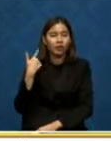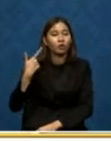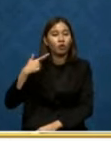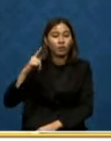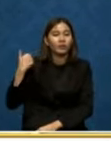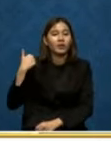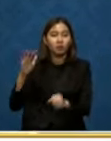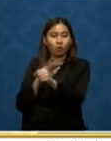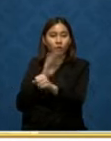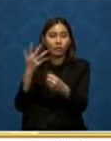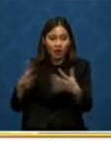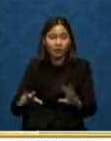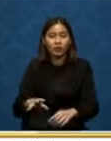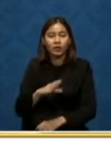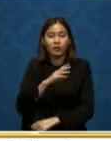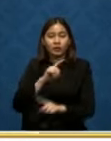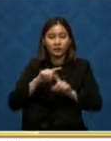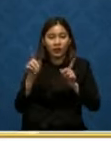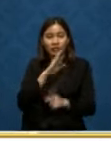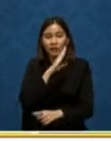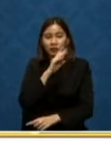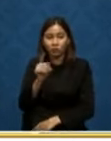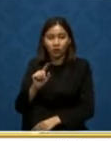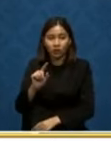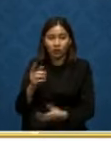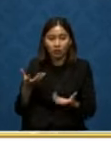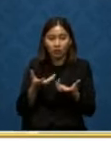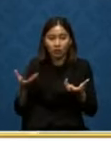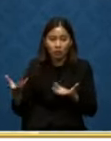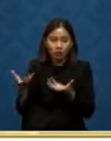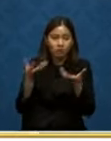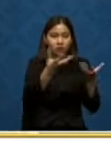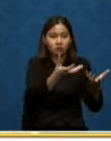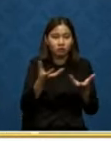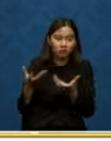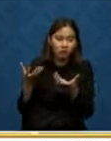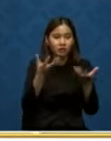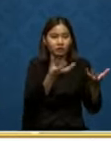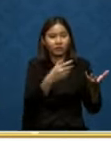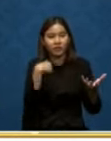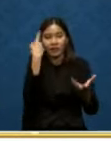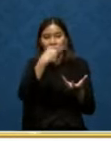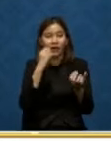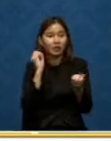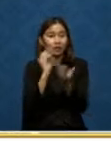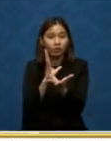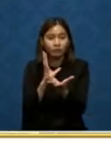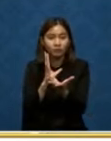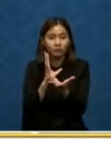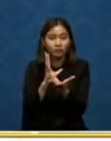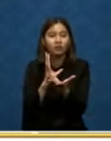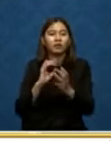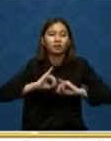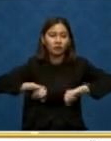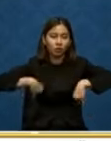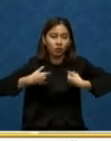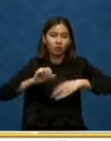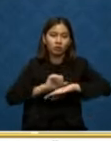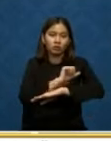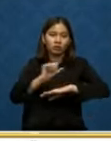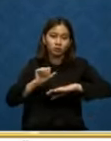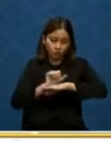แต่เวลาที่เขายกเครื่องมือออกจากพื้นที่คนที่โดนผลกระทบก็คือเจ้าของสวนเอง